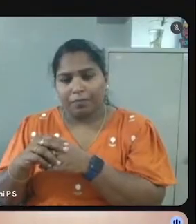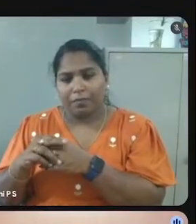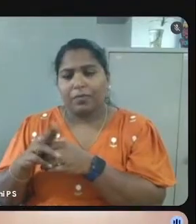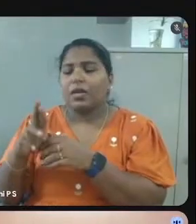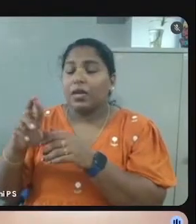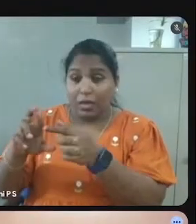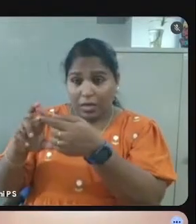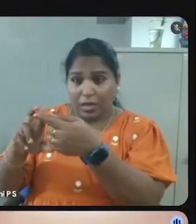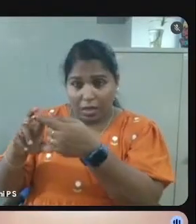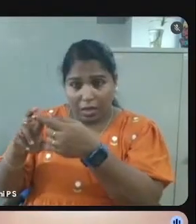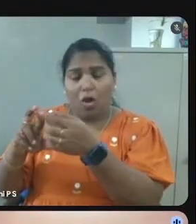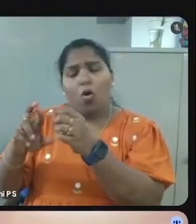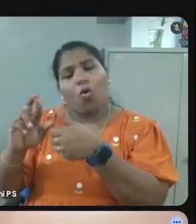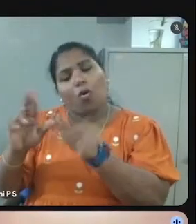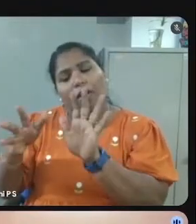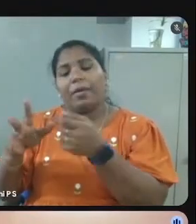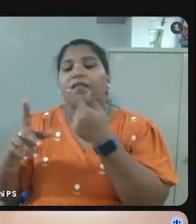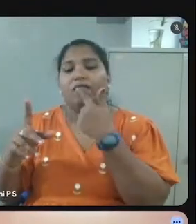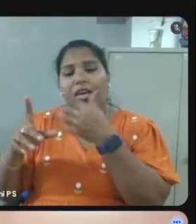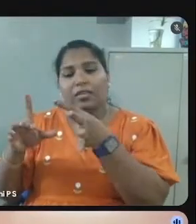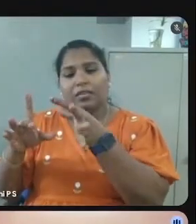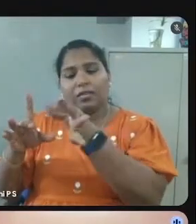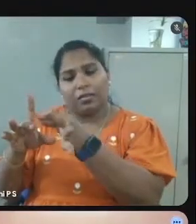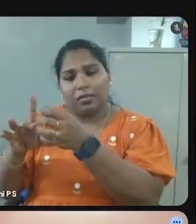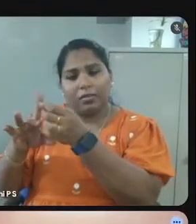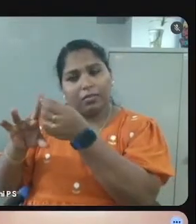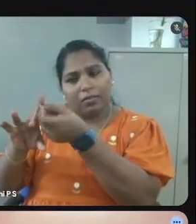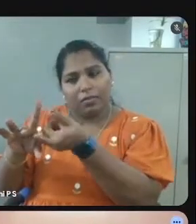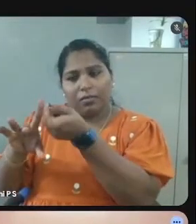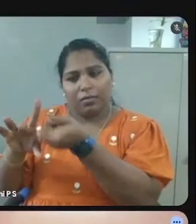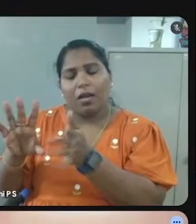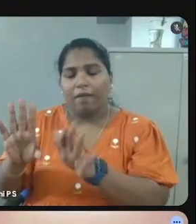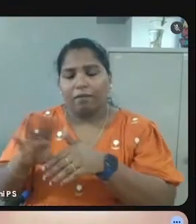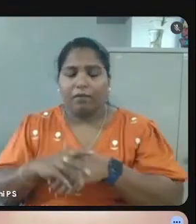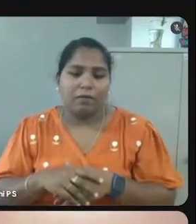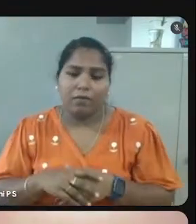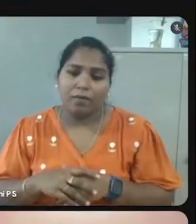സെക്രീഷൻസ് ഉണ്ടാകും, വൈറ്റ്നസ് ഡിസ്ചാർജ് ഉണ്ടായിരിക്കും, ഉണ്ടാവല്ലോ, നോർമൽ ആണ്.